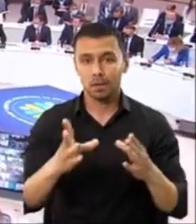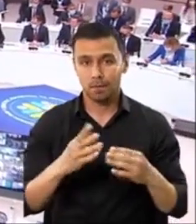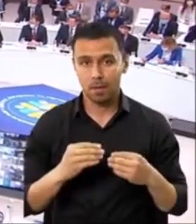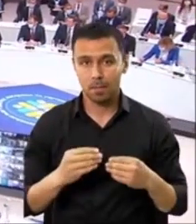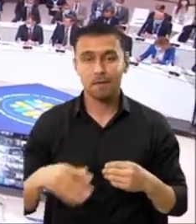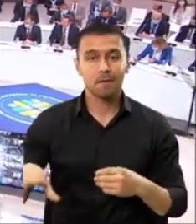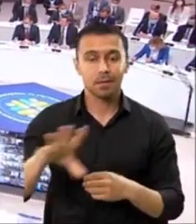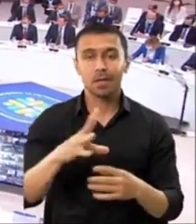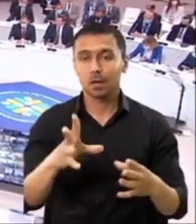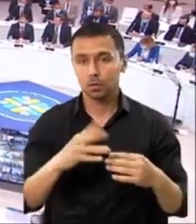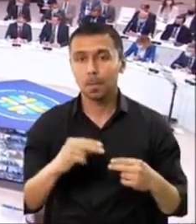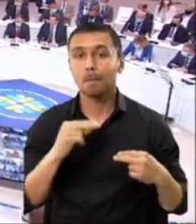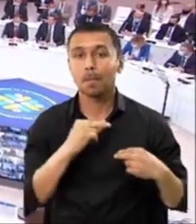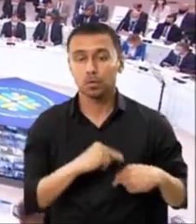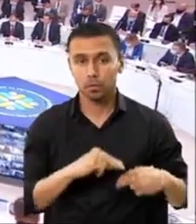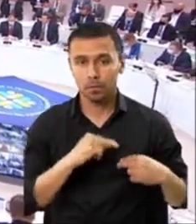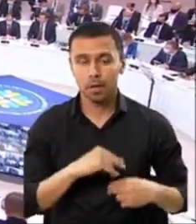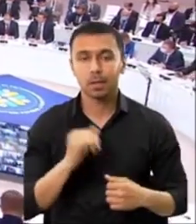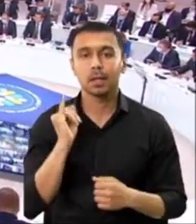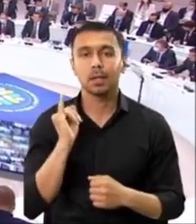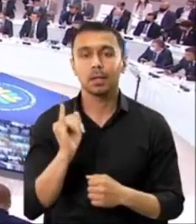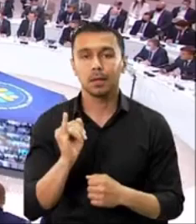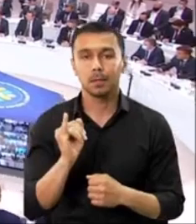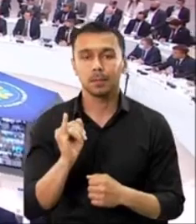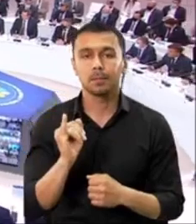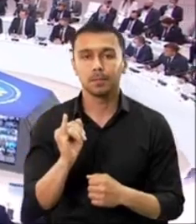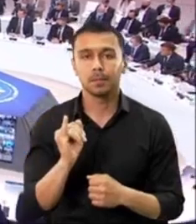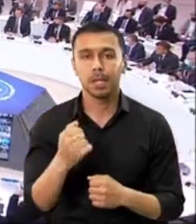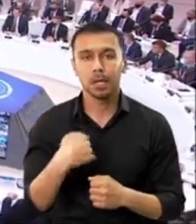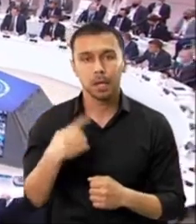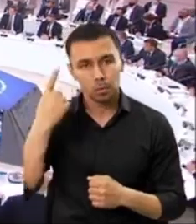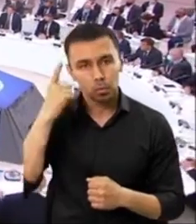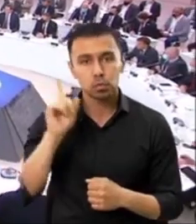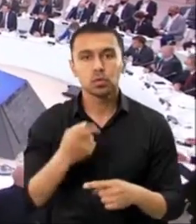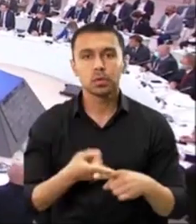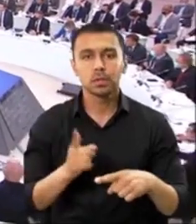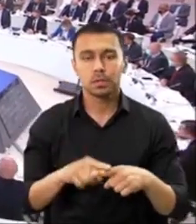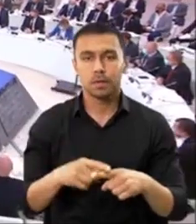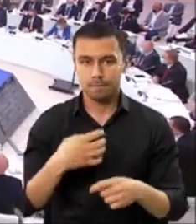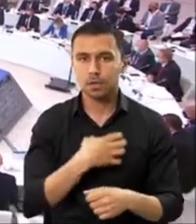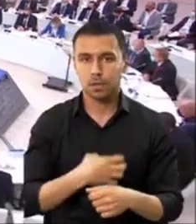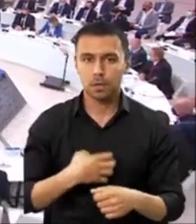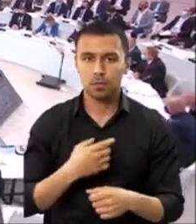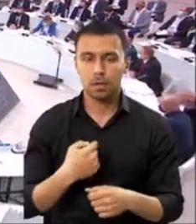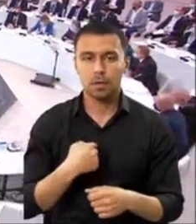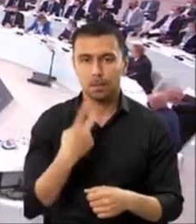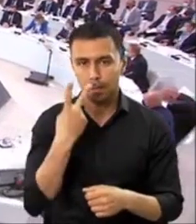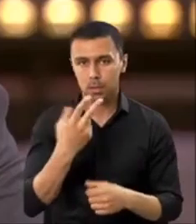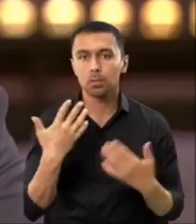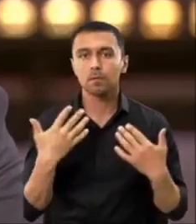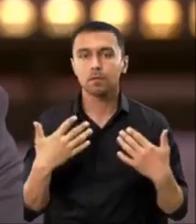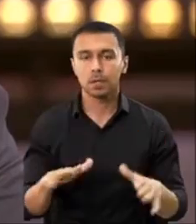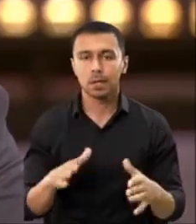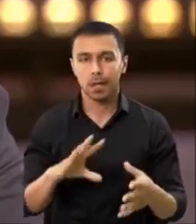працювати, і я думаю, що це важливо, і бачимо вже результати.